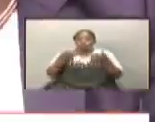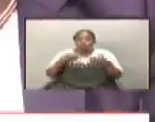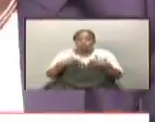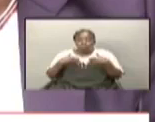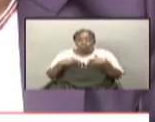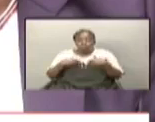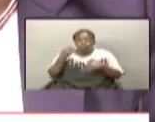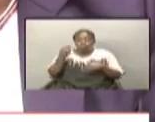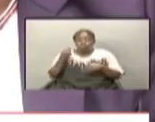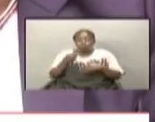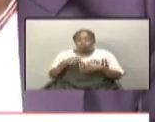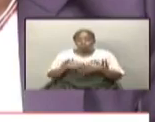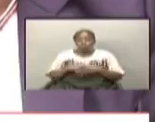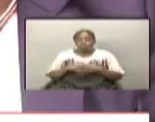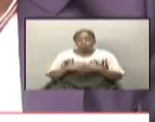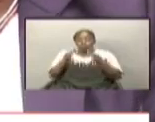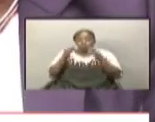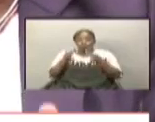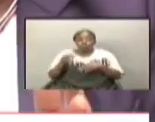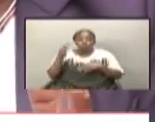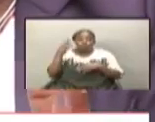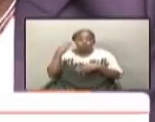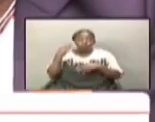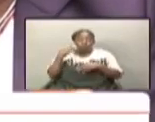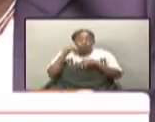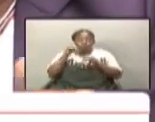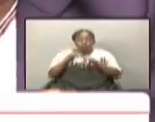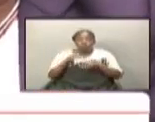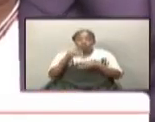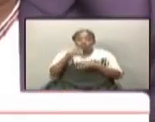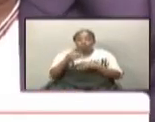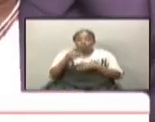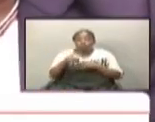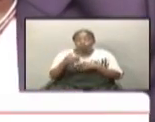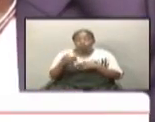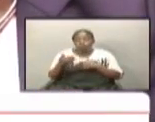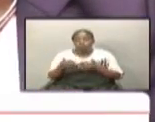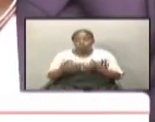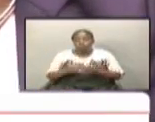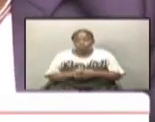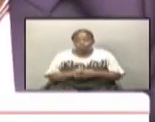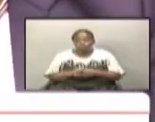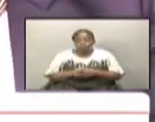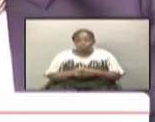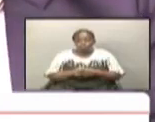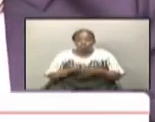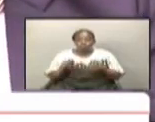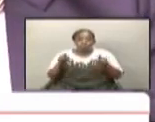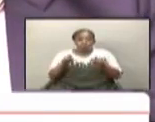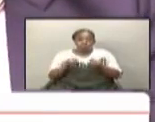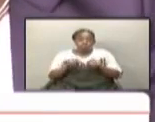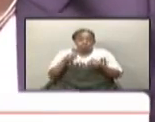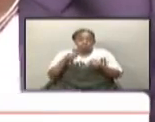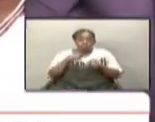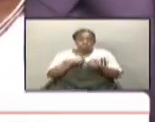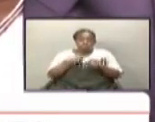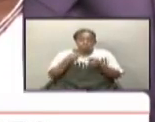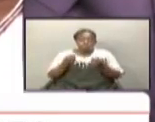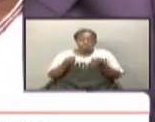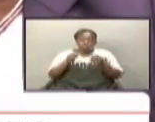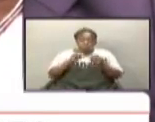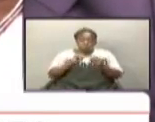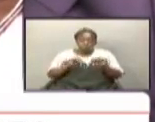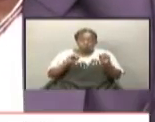yekka. Ebintu ebyera n'ebyawangalanga baba yenkanga aliwo era n'atoolayo